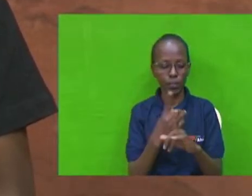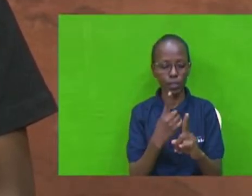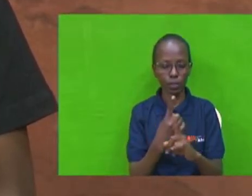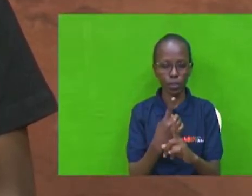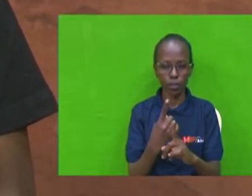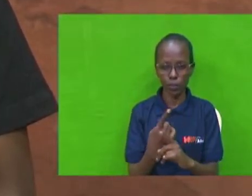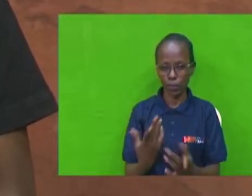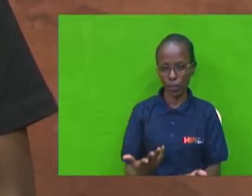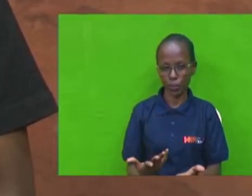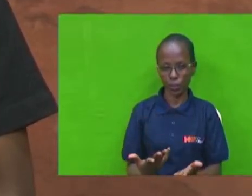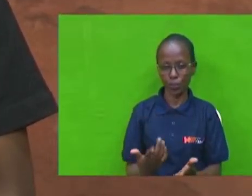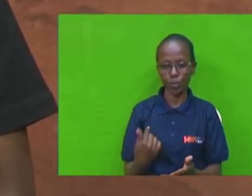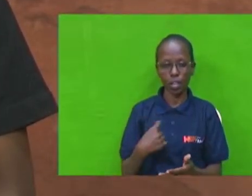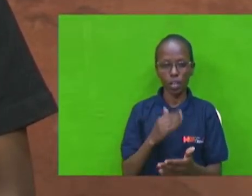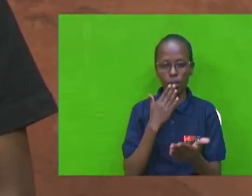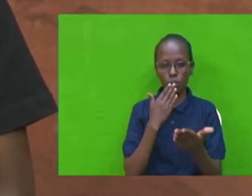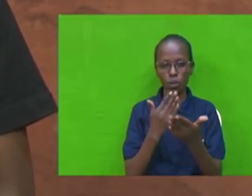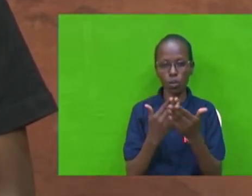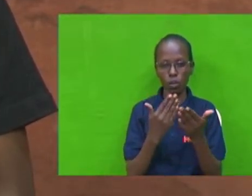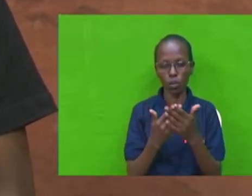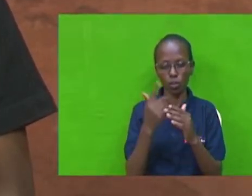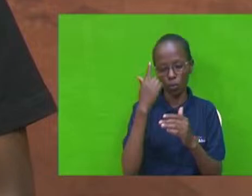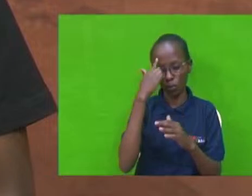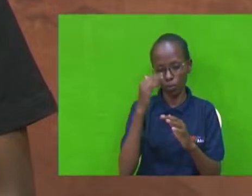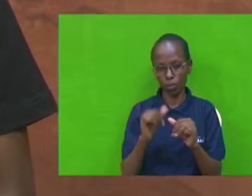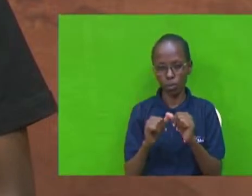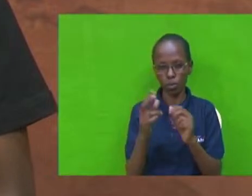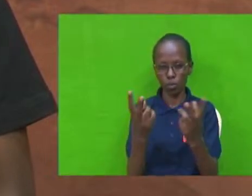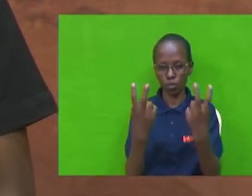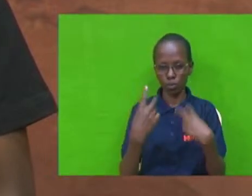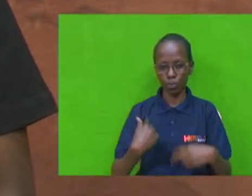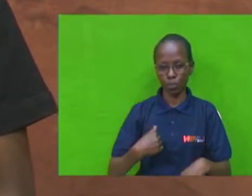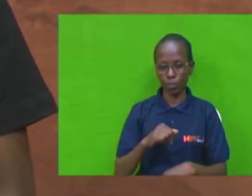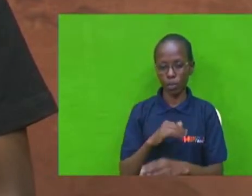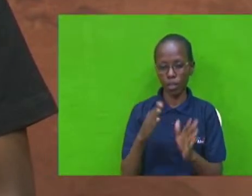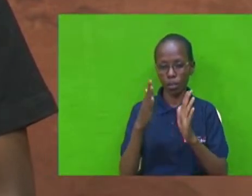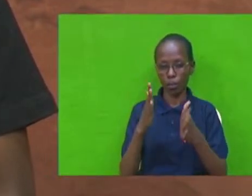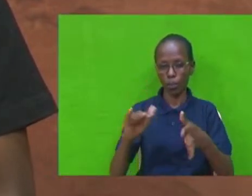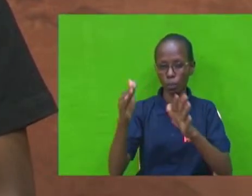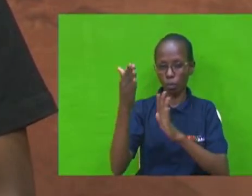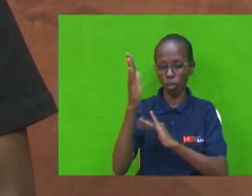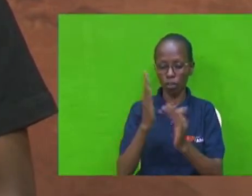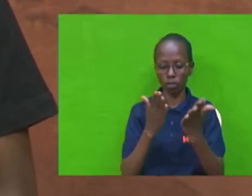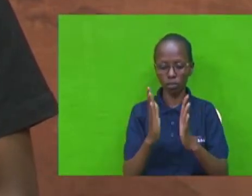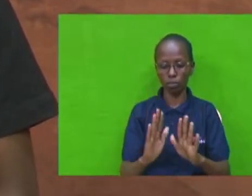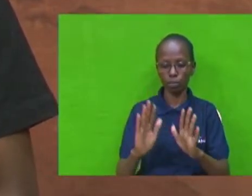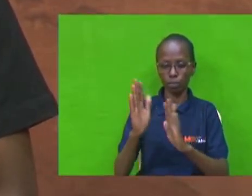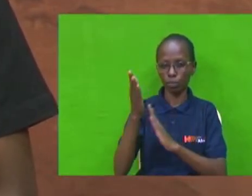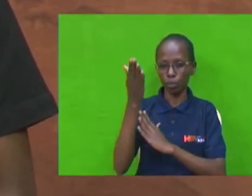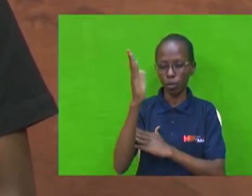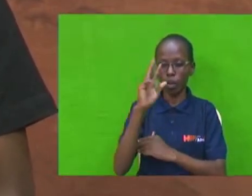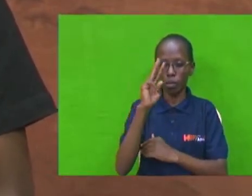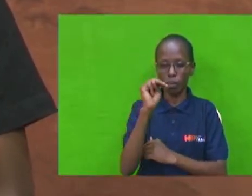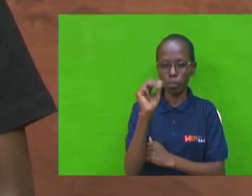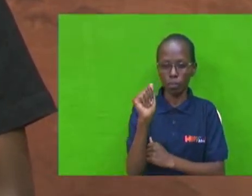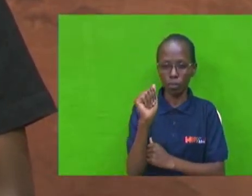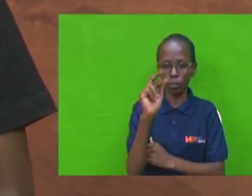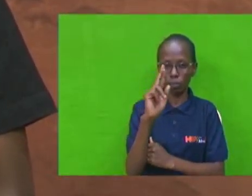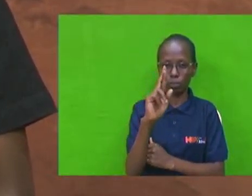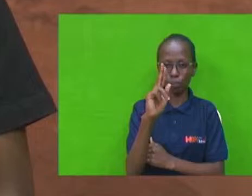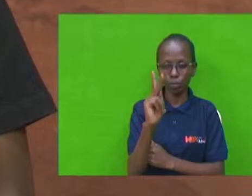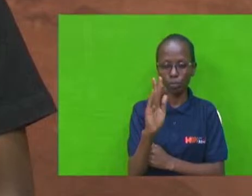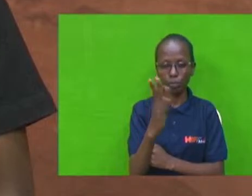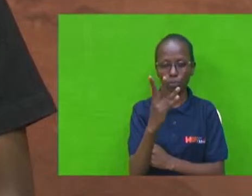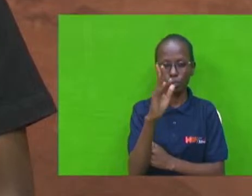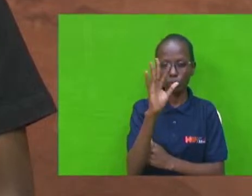pale. Tunakushukuru kwa kuzidi kutegea. Mtu wa Mungu, mtumishi wake Mark Finley anatuletea ujumbe